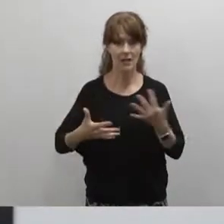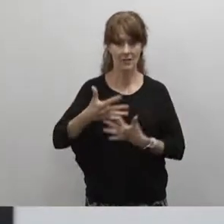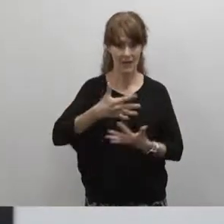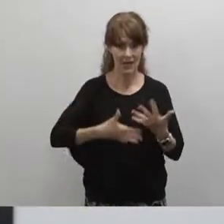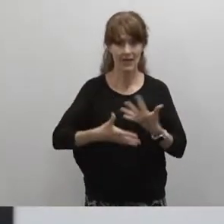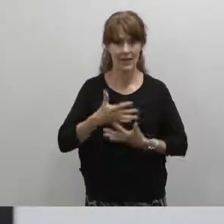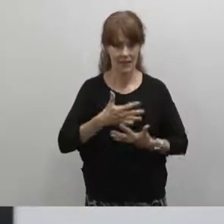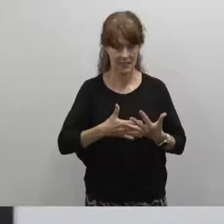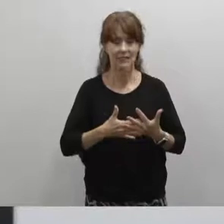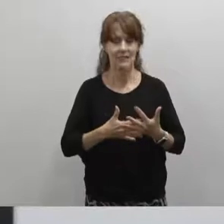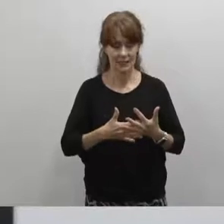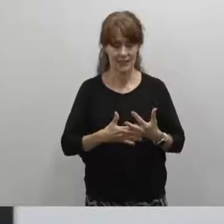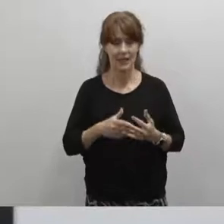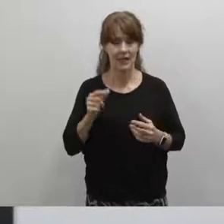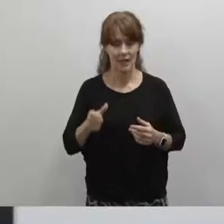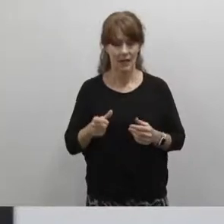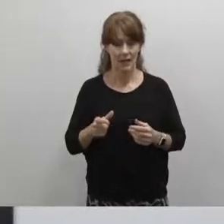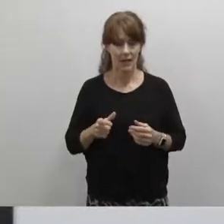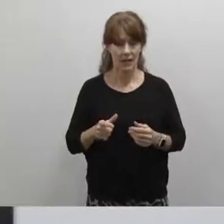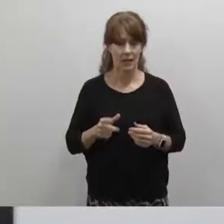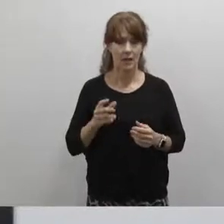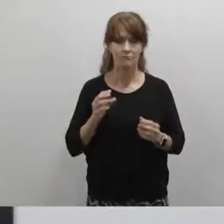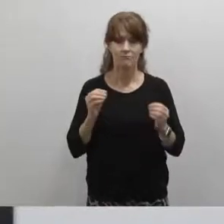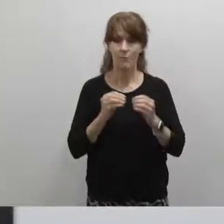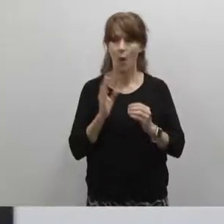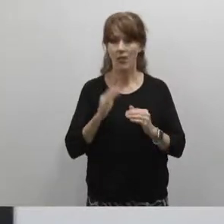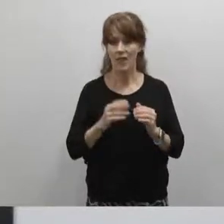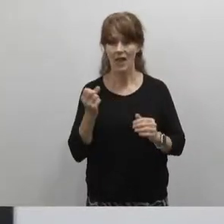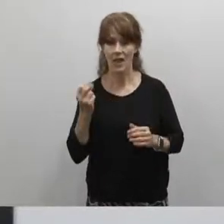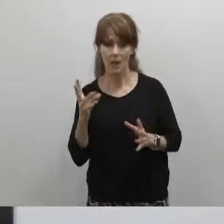ចាប់ផ្ដើមមកបម្រើការងារនៅក្នុង district នេះ